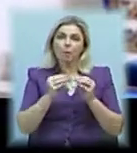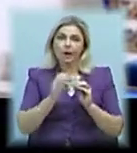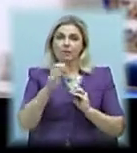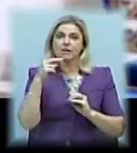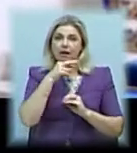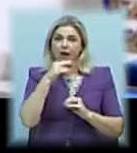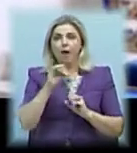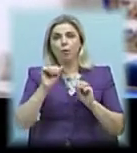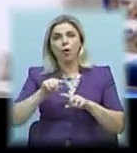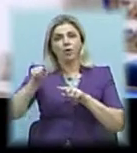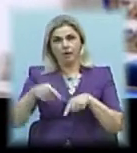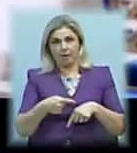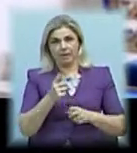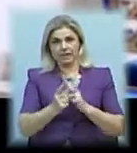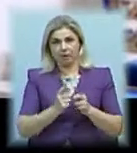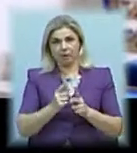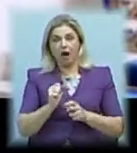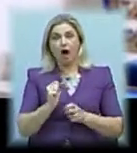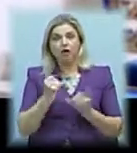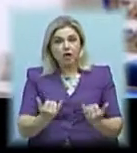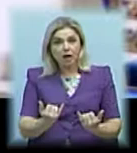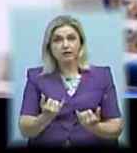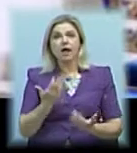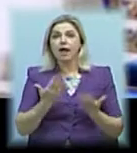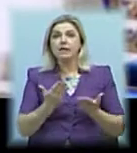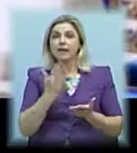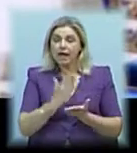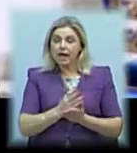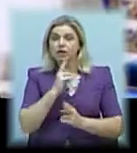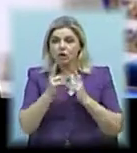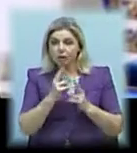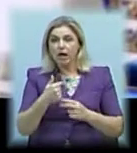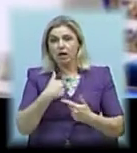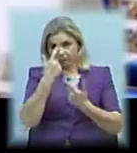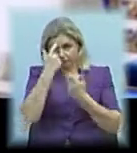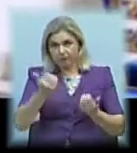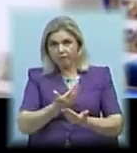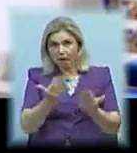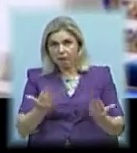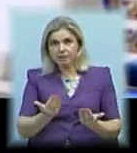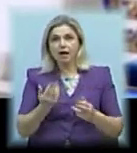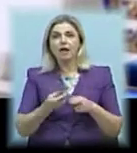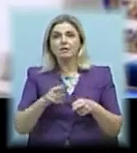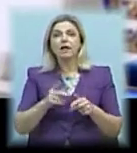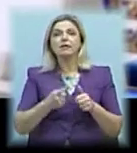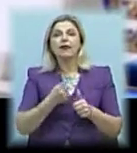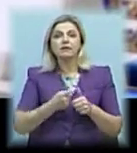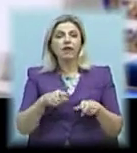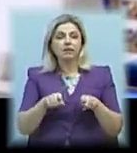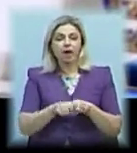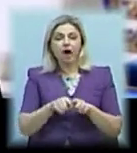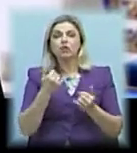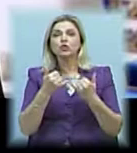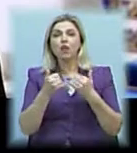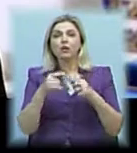тоді можна вимагати зміну. Але зараз, як є якісь скарги, то я закликаю вас, це називається така жовта картка,